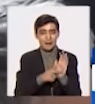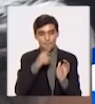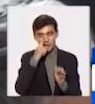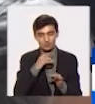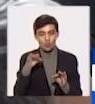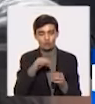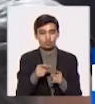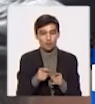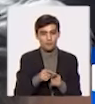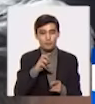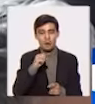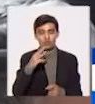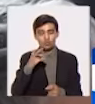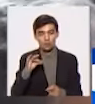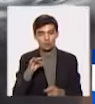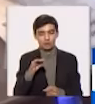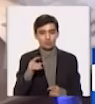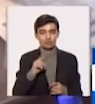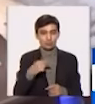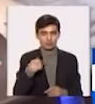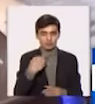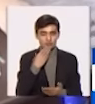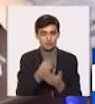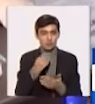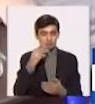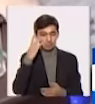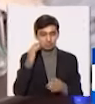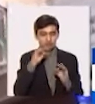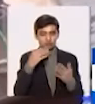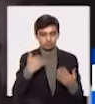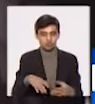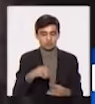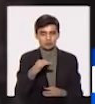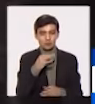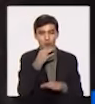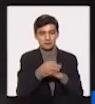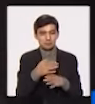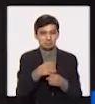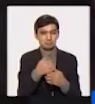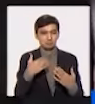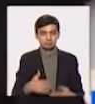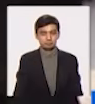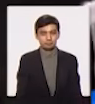айтылған сөз үшін Башко тілшілерге айтарымды айттын деп қысқа ғана жауап берген еді.